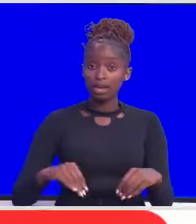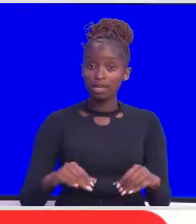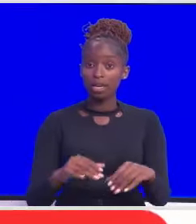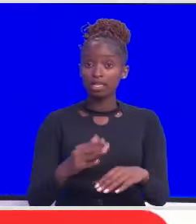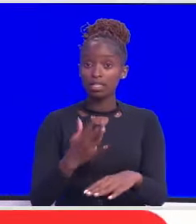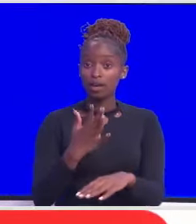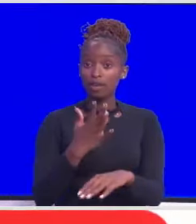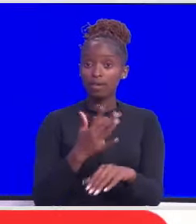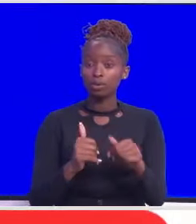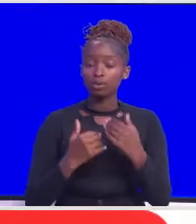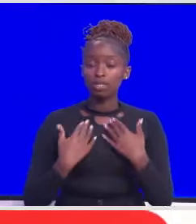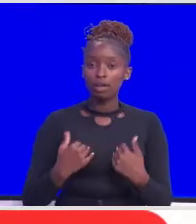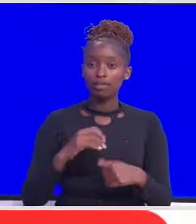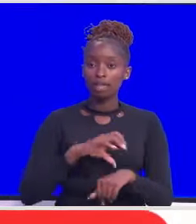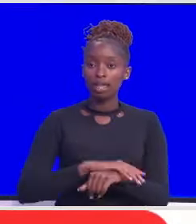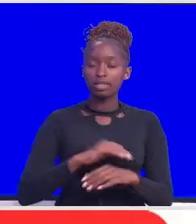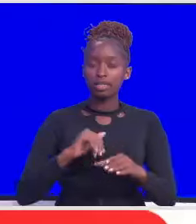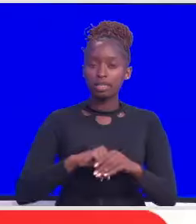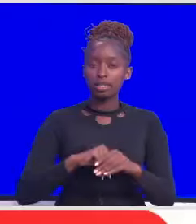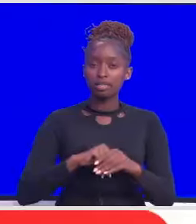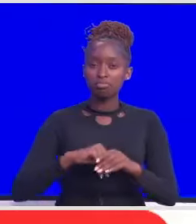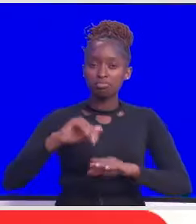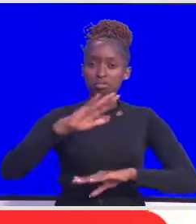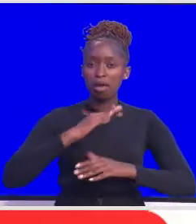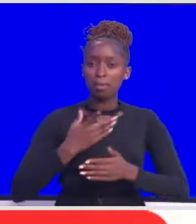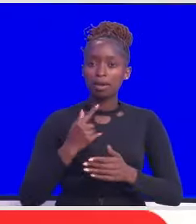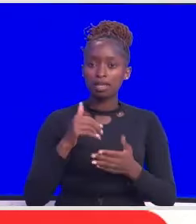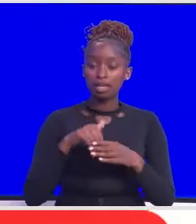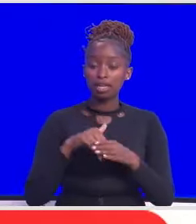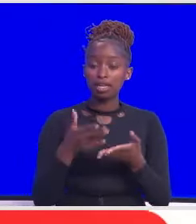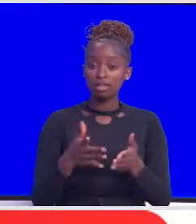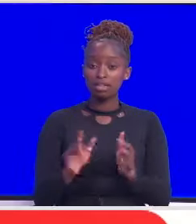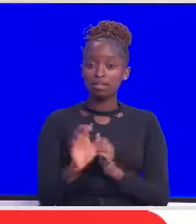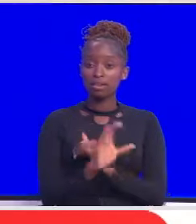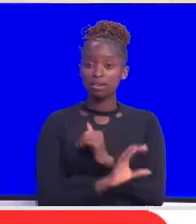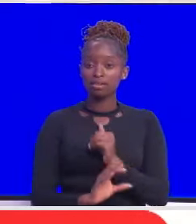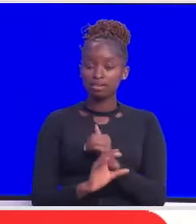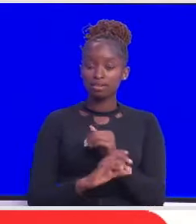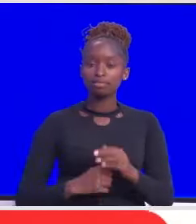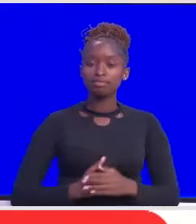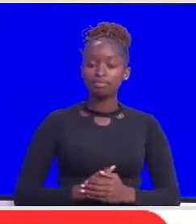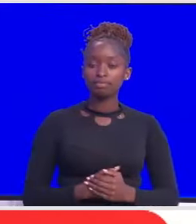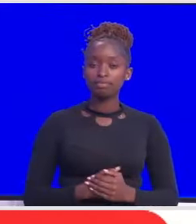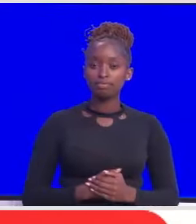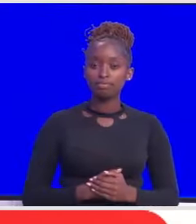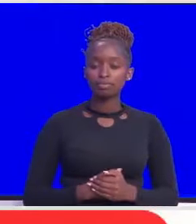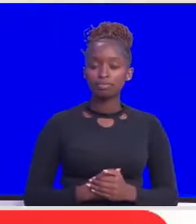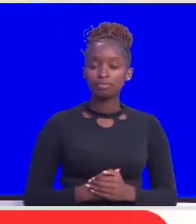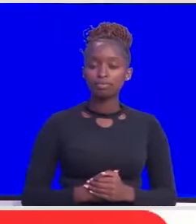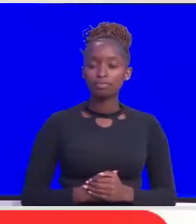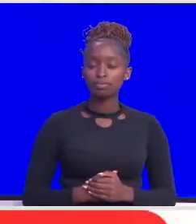wa bidhaa humu nchini. Mwanahabari wetu Kisewa Emory na uketo wa taarifa hiyo.